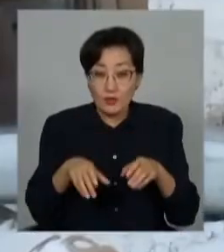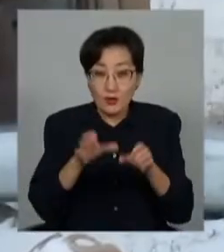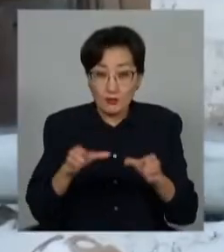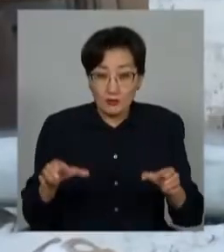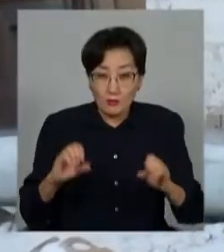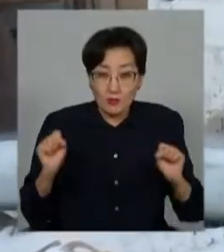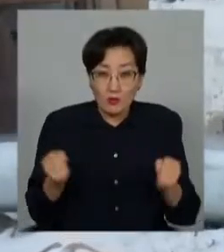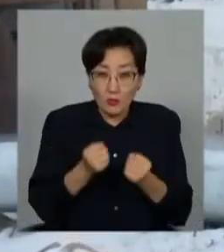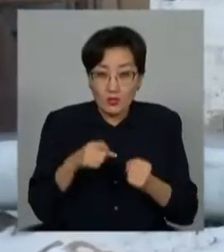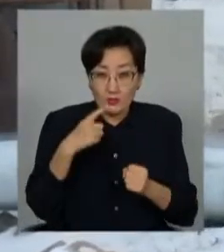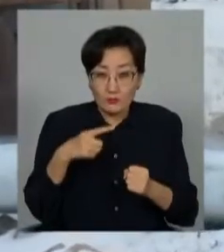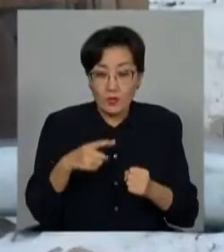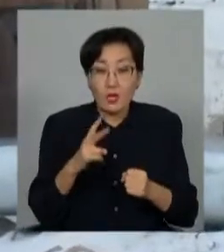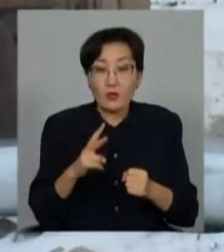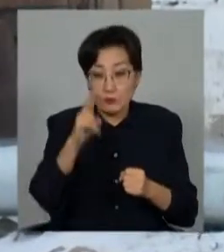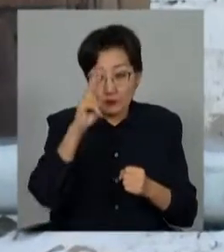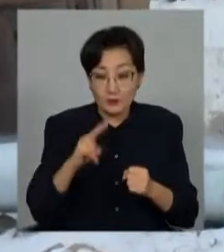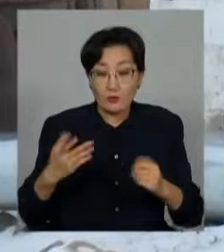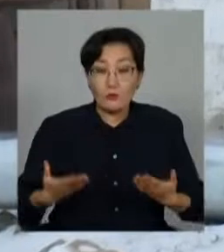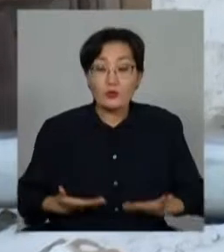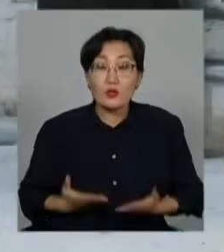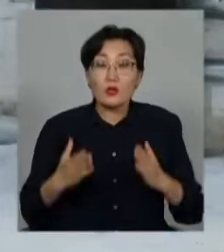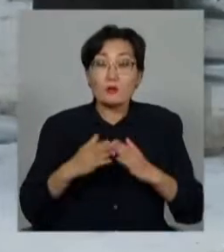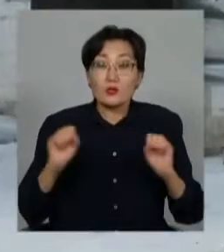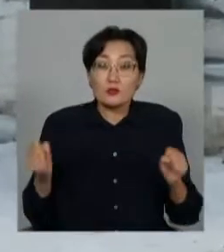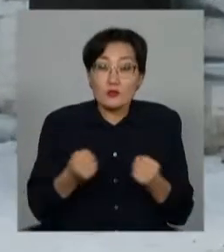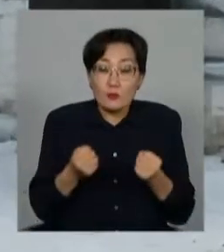қатып қалған дейді тұрғындар. 2 айдан бері баспаналарында жаурап